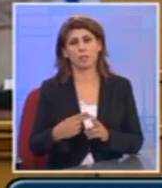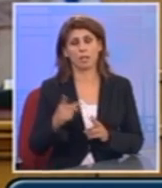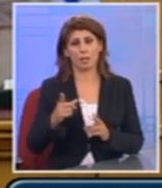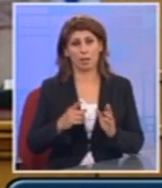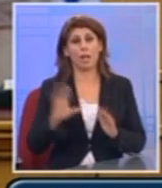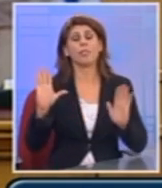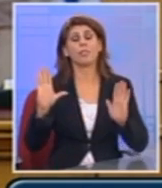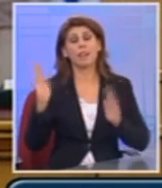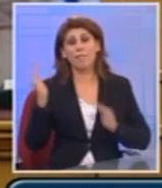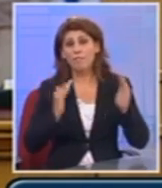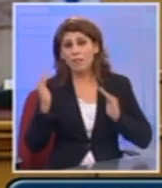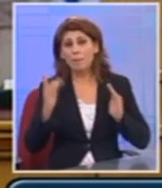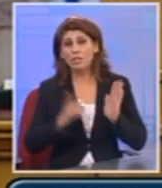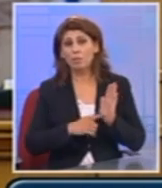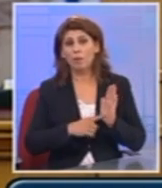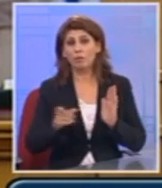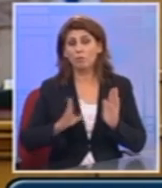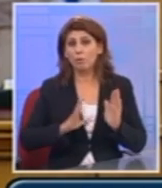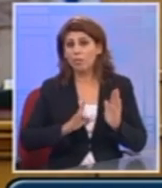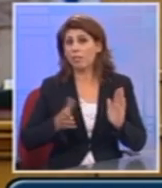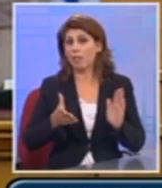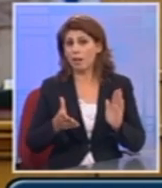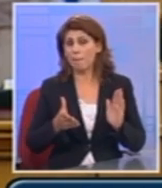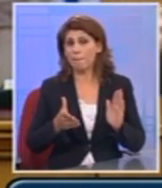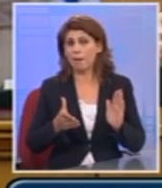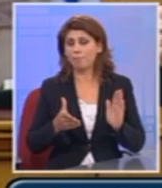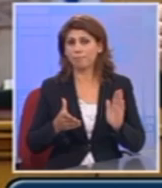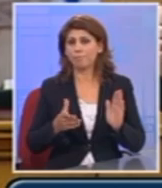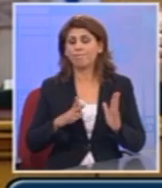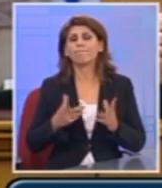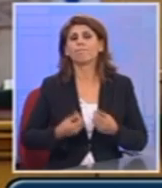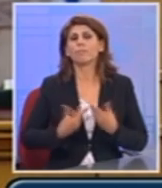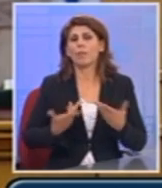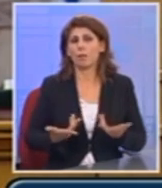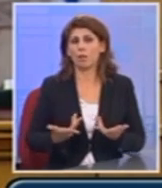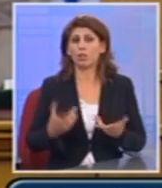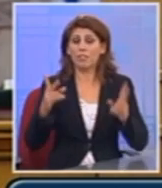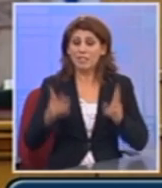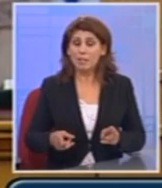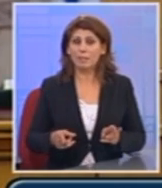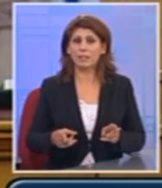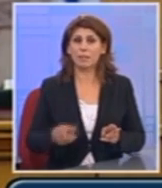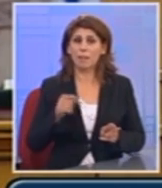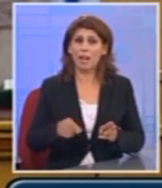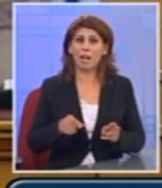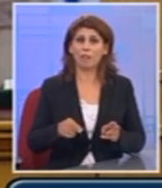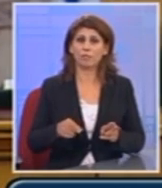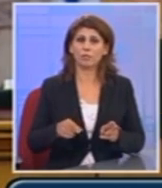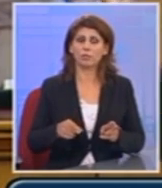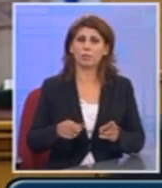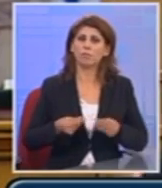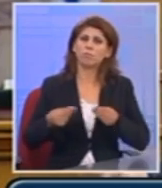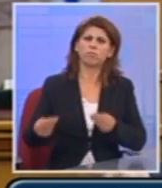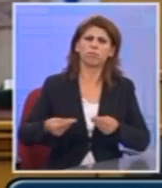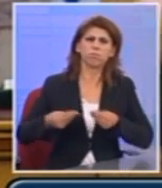η νομιμότητα το αθέμιτο το ότι δεν σταματήσαμε αυτή την εκχώρηση